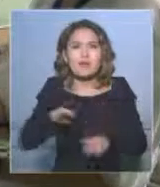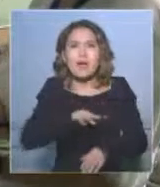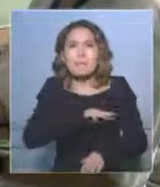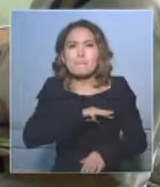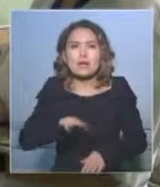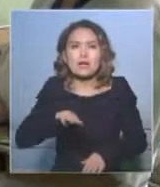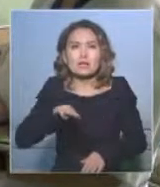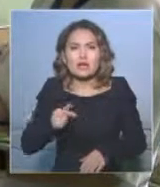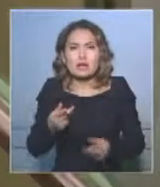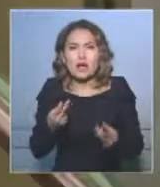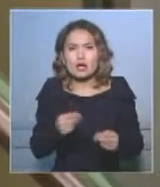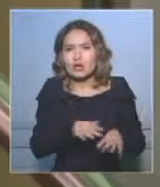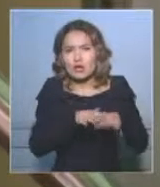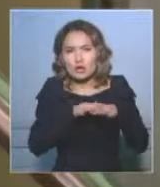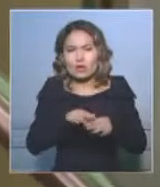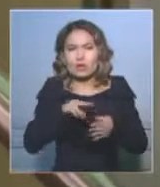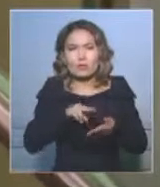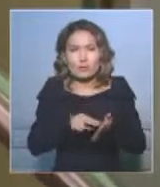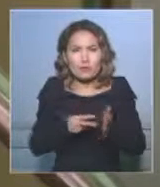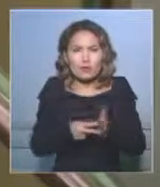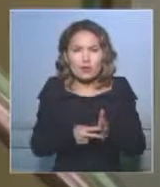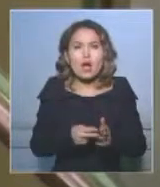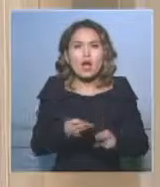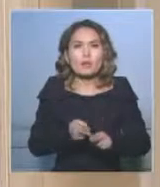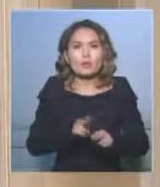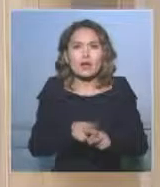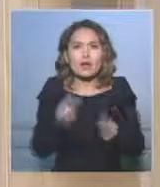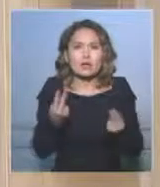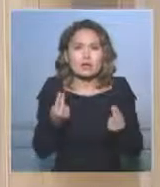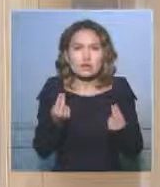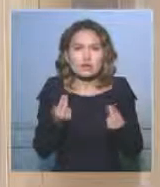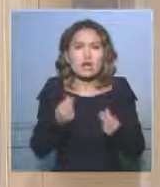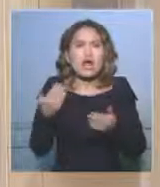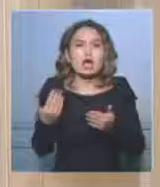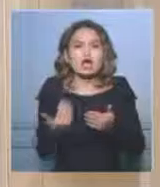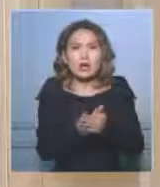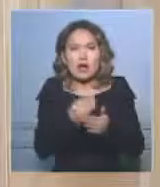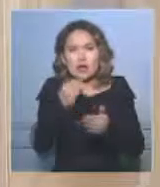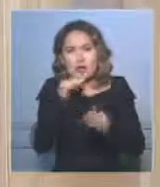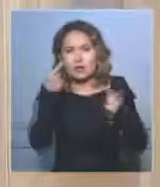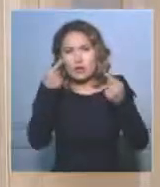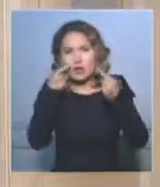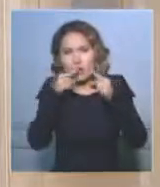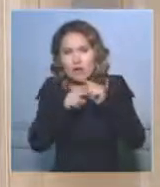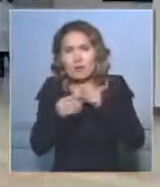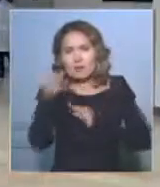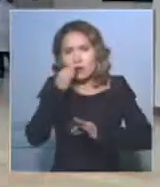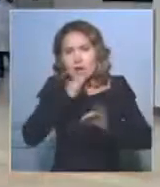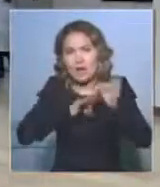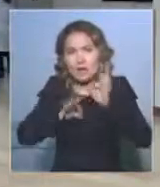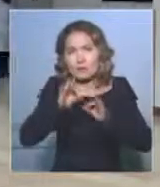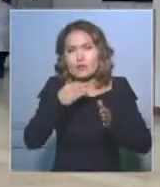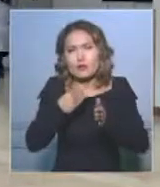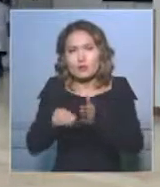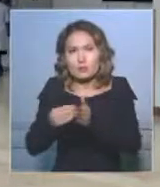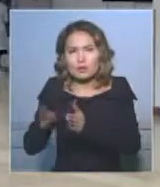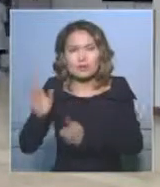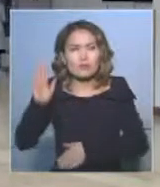1,375 миллиард теңге жиналады деп күтілуде. Министрліктің жоспары бойынша бұл қаражатқа жаңа құрал жабдықтар мен дәрі дәрмектері сатып